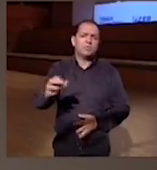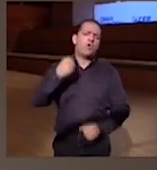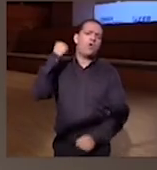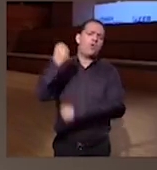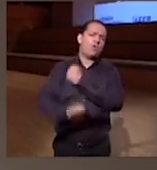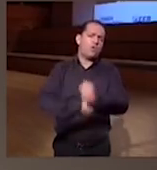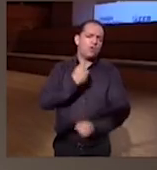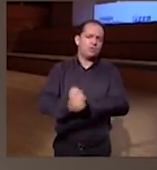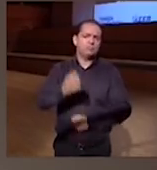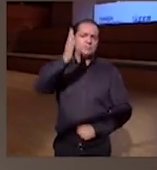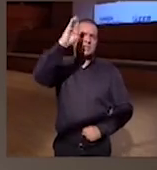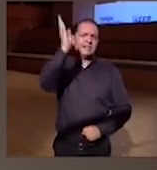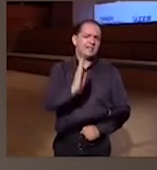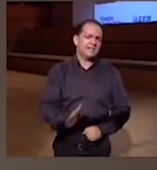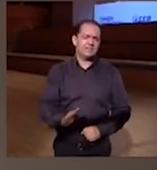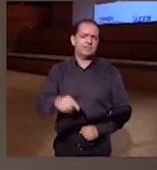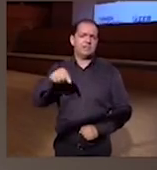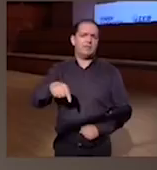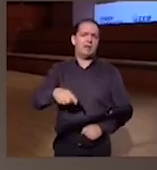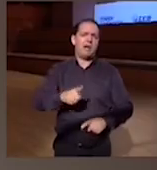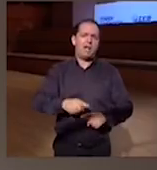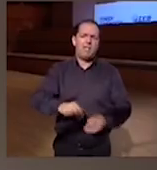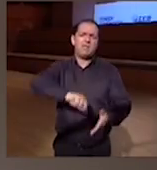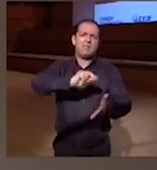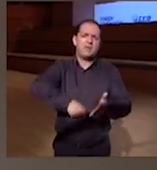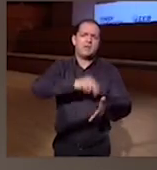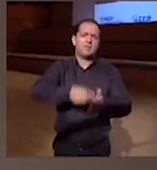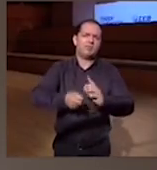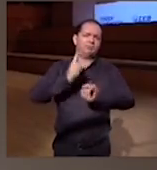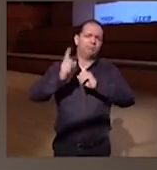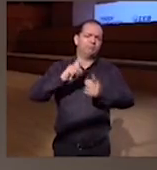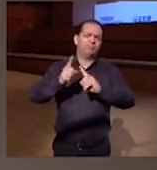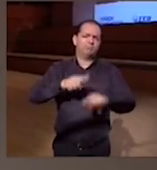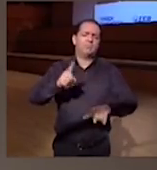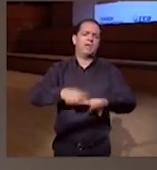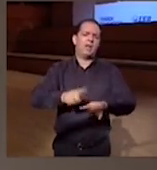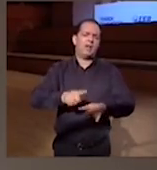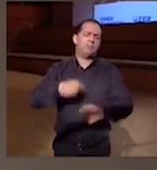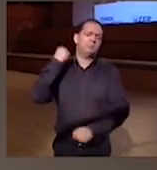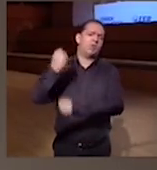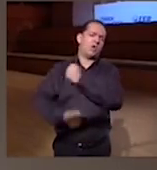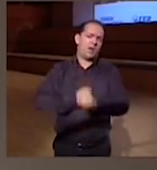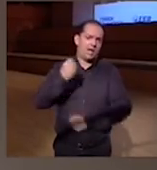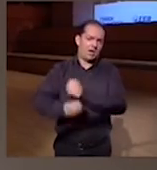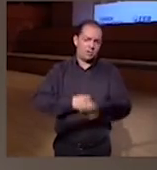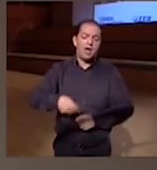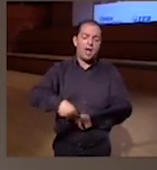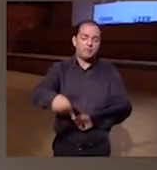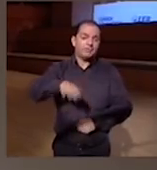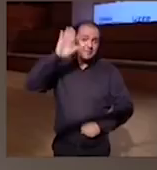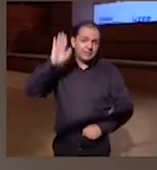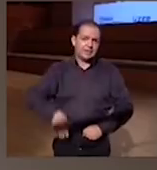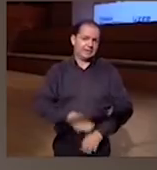πολυετής κρίση και το καθεστώς των μνημονίων στη χώρα μας. Και ταυτόχρονα για το